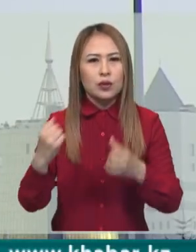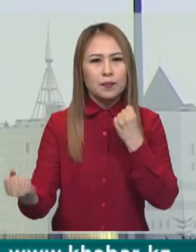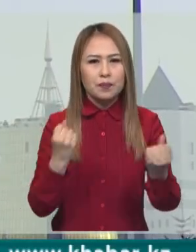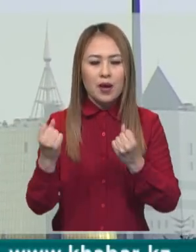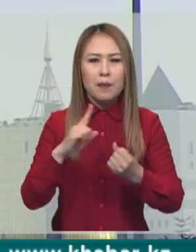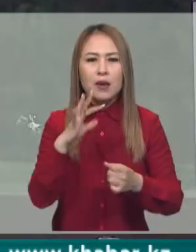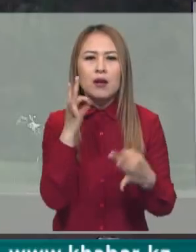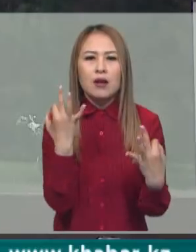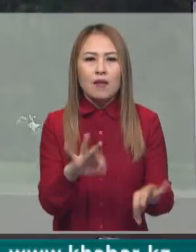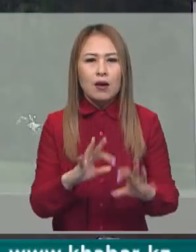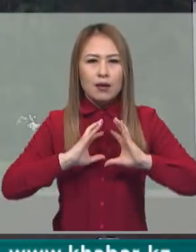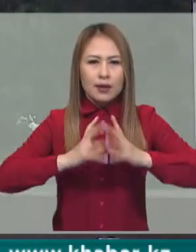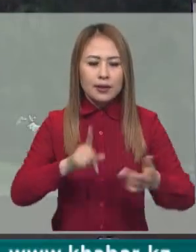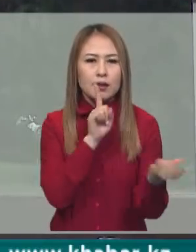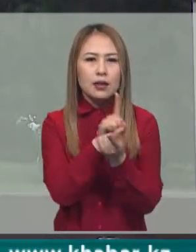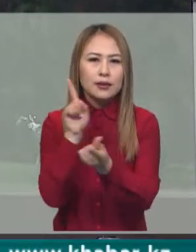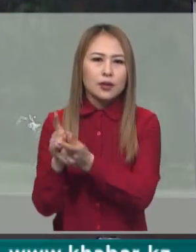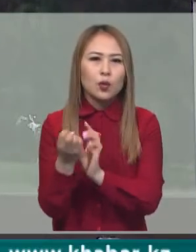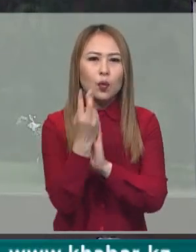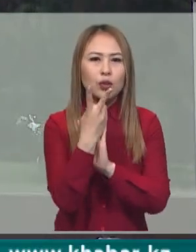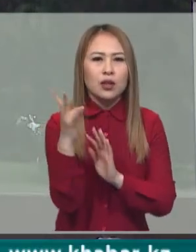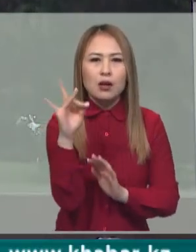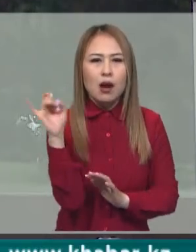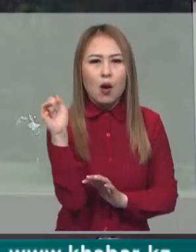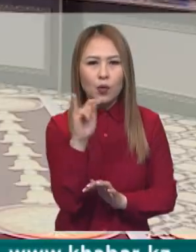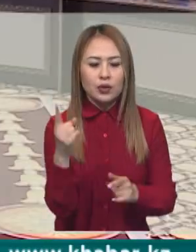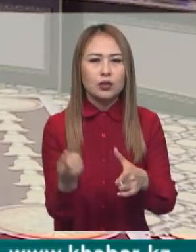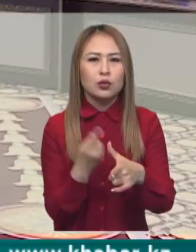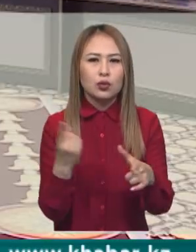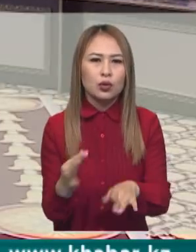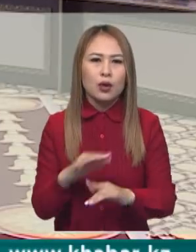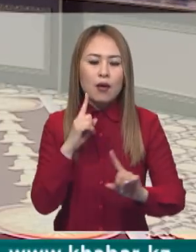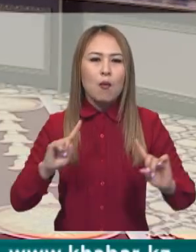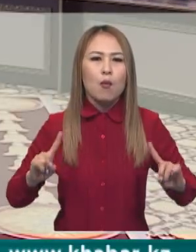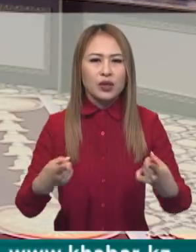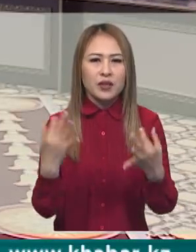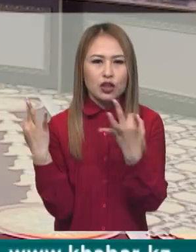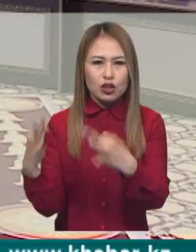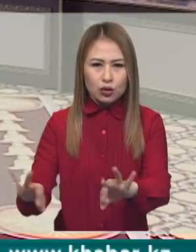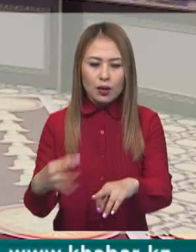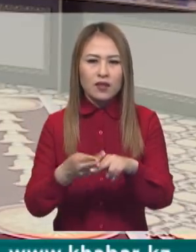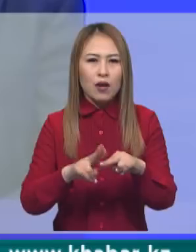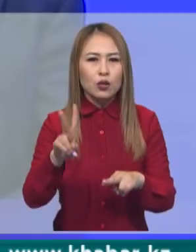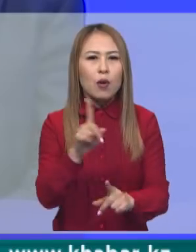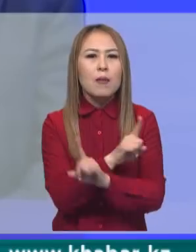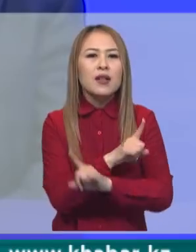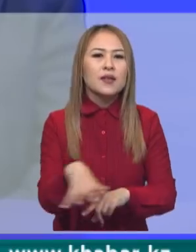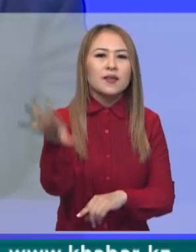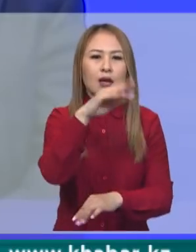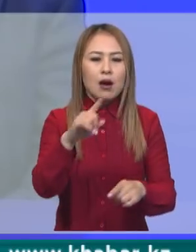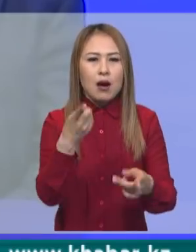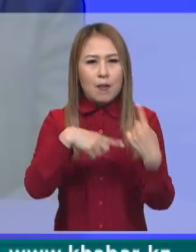және босқындар мәселесін талқылайды. Халықаралық кездесудің 12-ші раунды аясында тұтқындарды босату, қаза тапқандардың денелерін беру